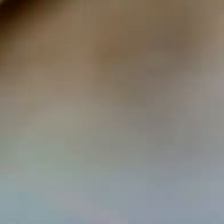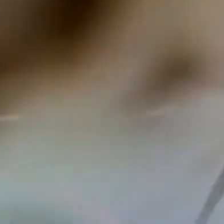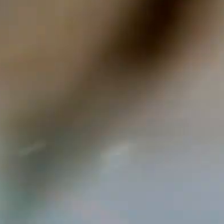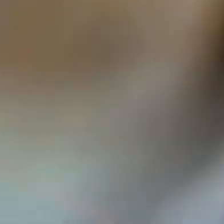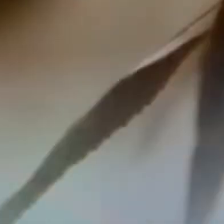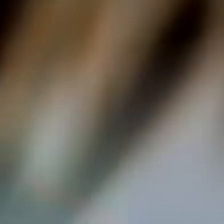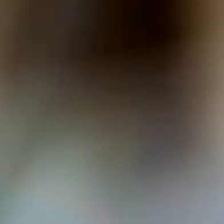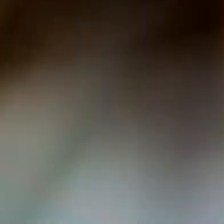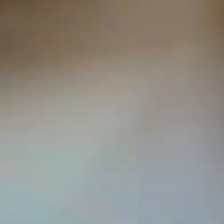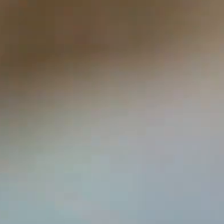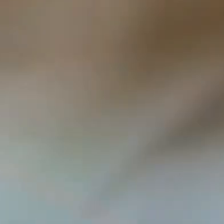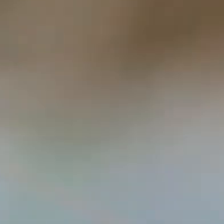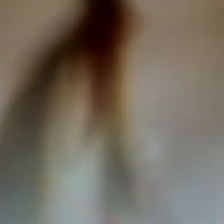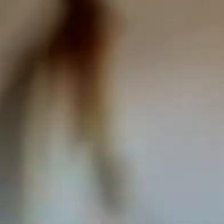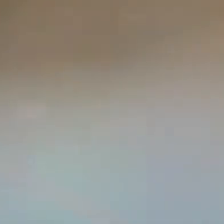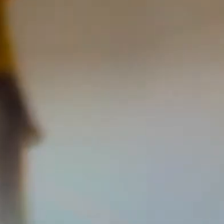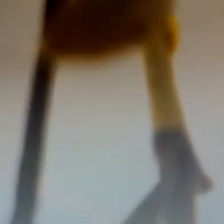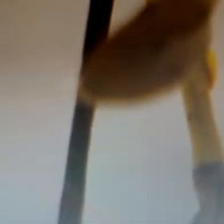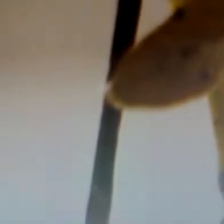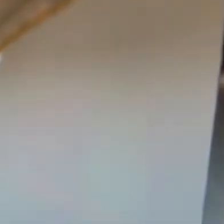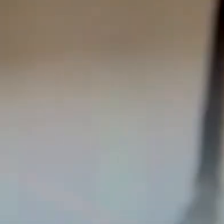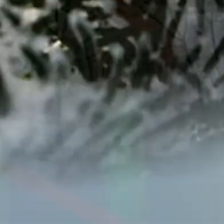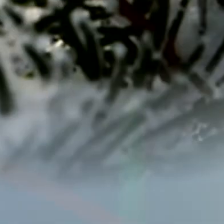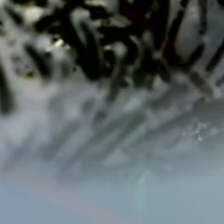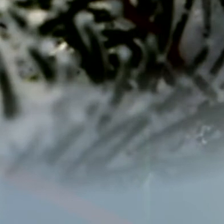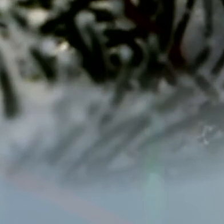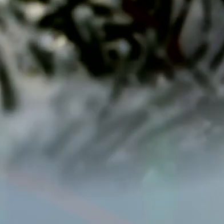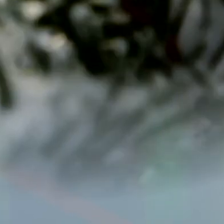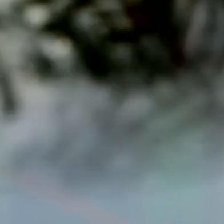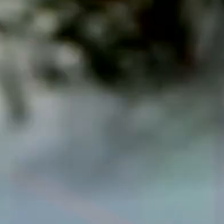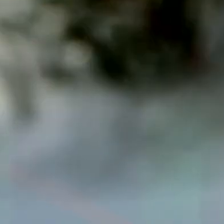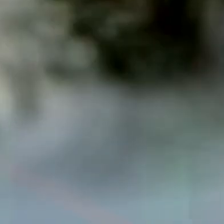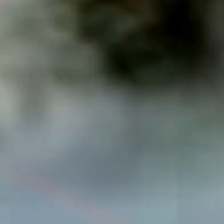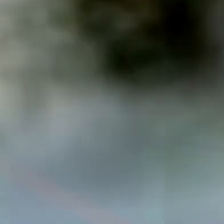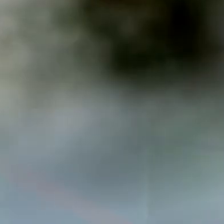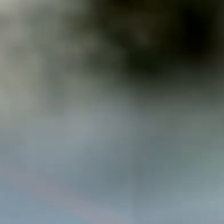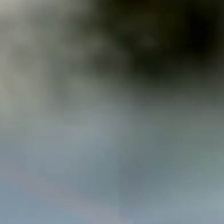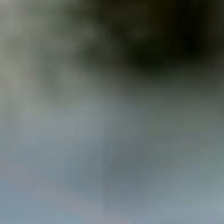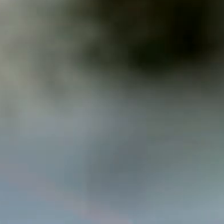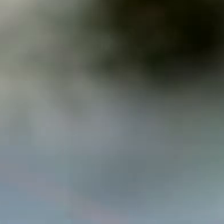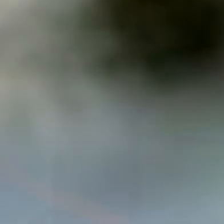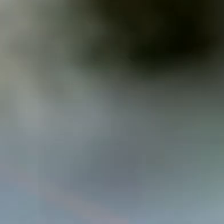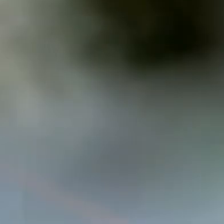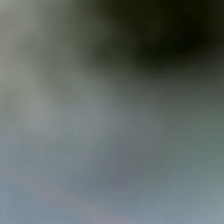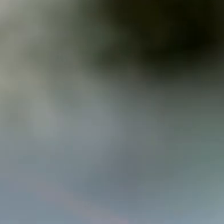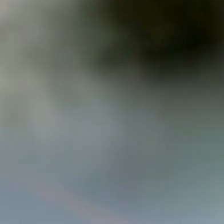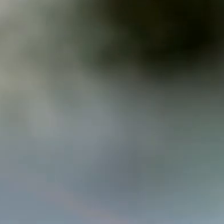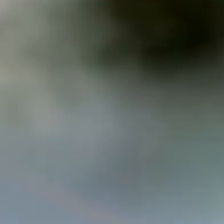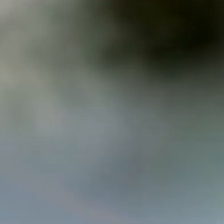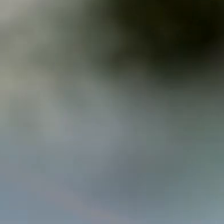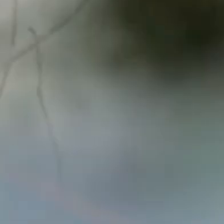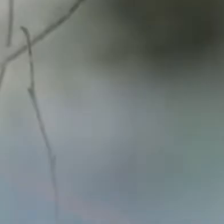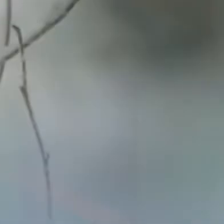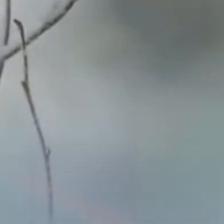38,2 градусів морозу. Найтеплей у гэты дзень было там жа, у Ваўкавыску, у 1968 годзе. Было